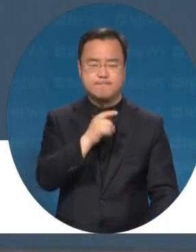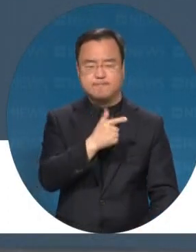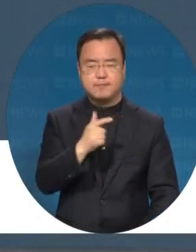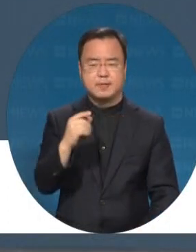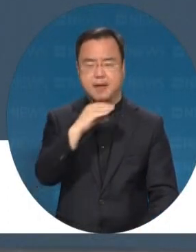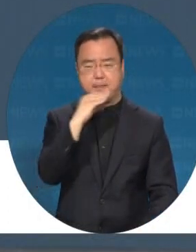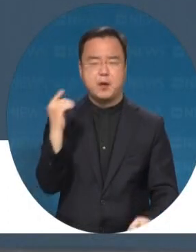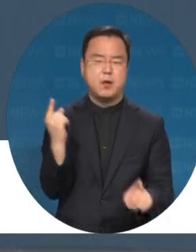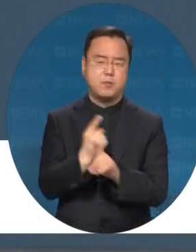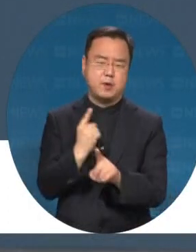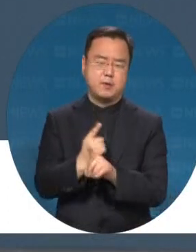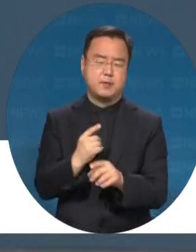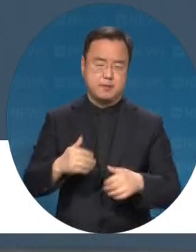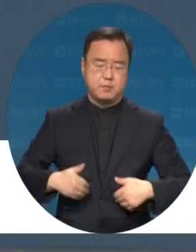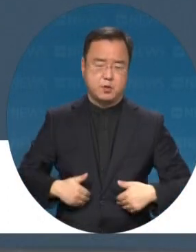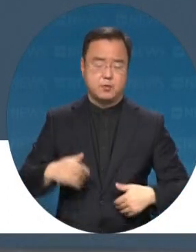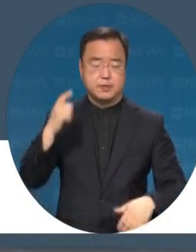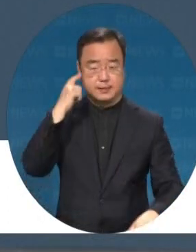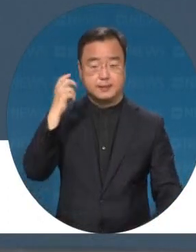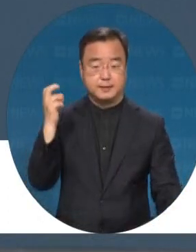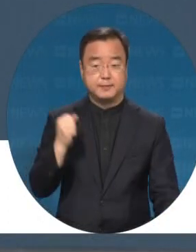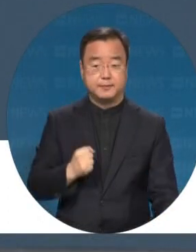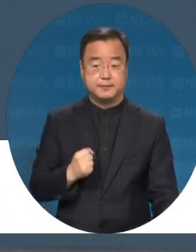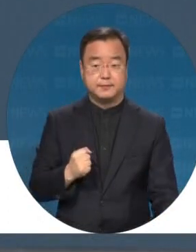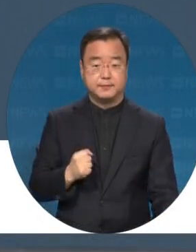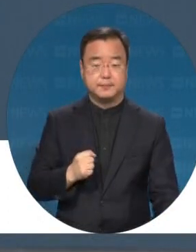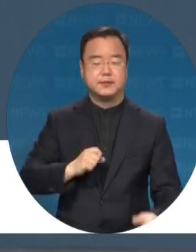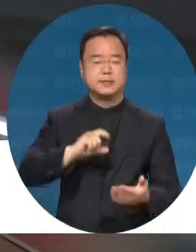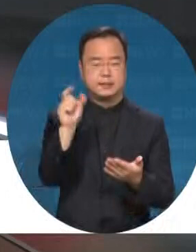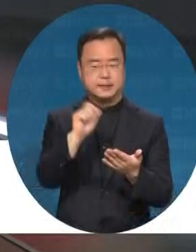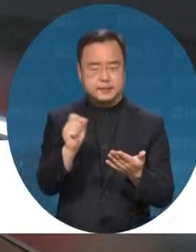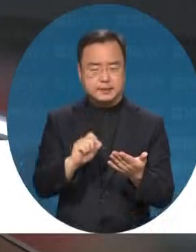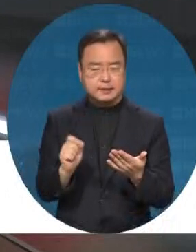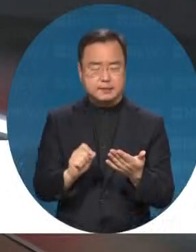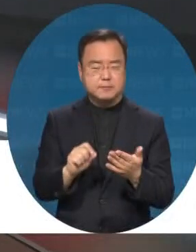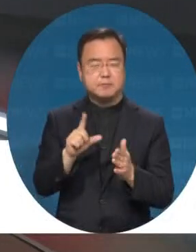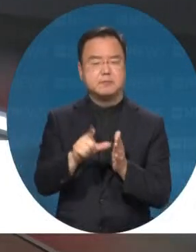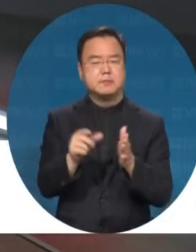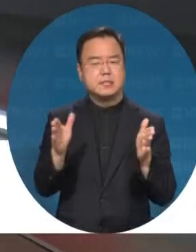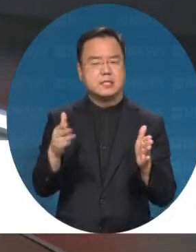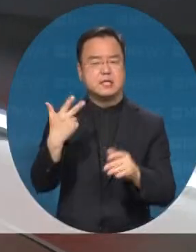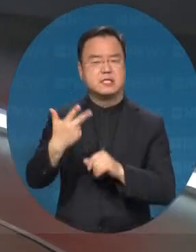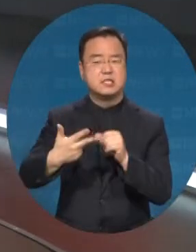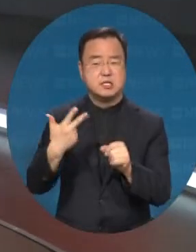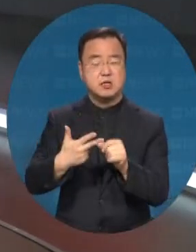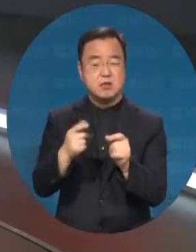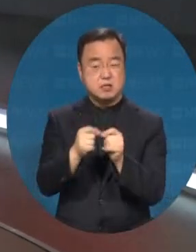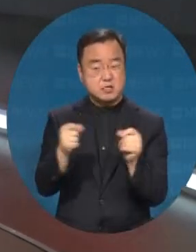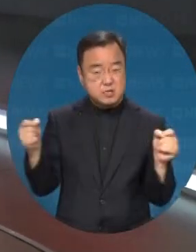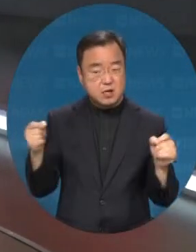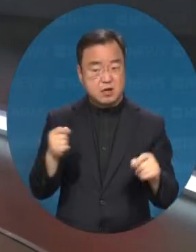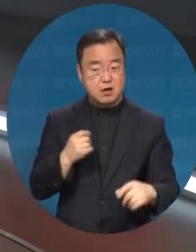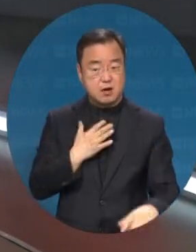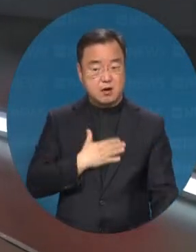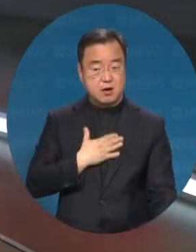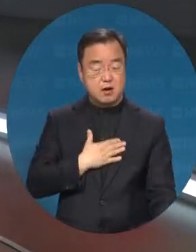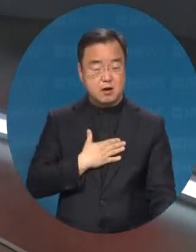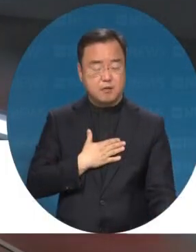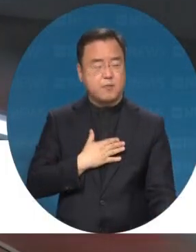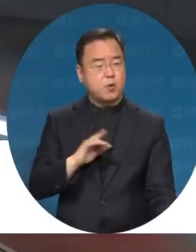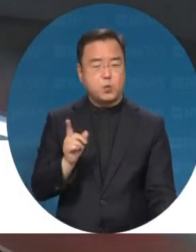어떨 때가 되지 않았는가 싶습니다네이 집필의 7년이라는 시간이 걸렸다고 들었습니다 집필 과정은